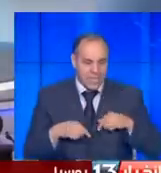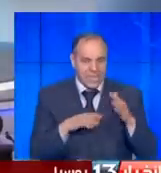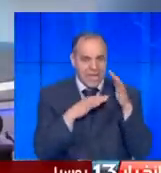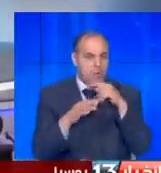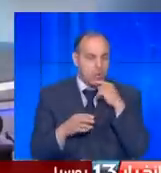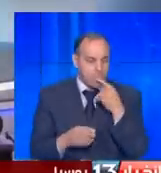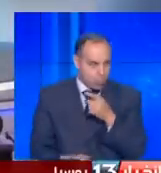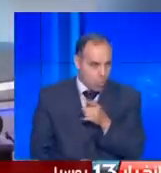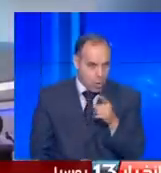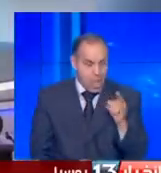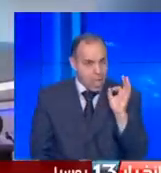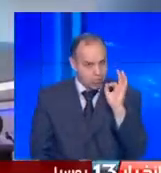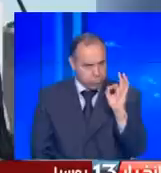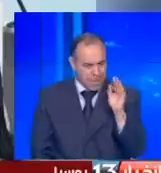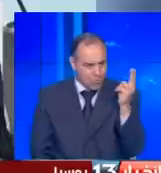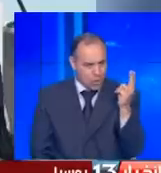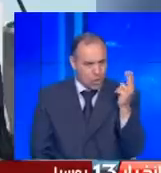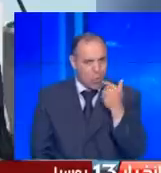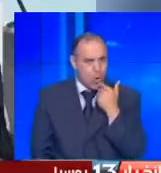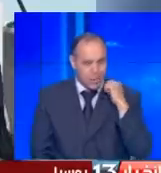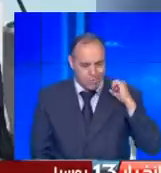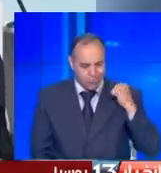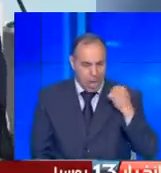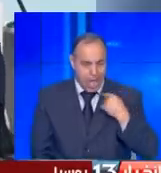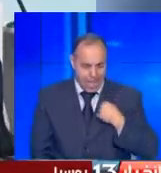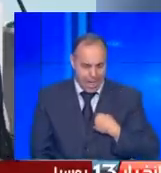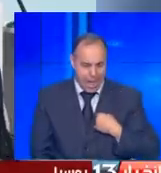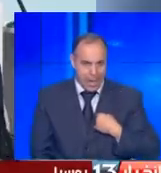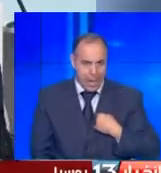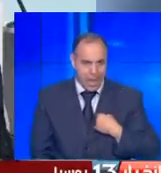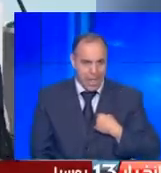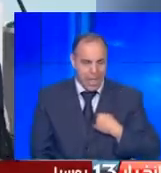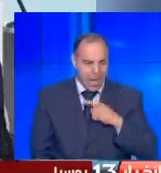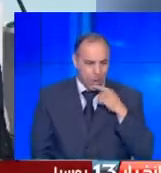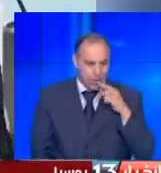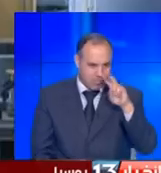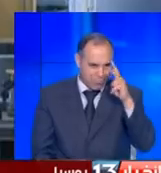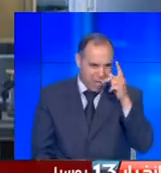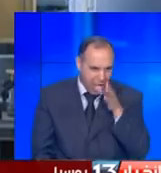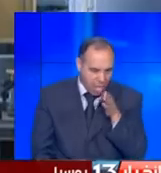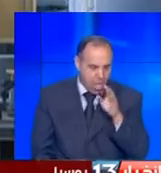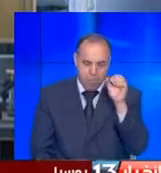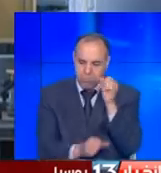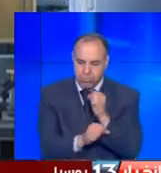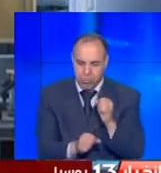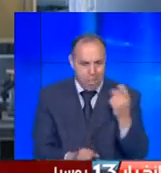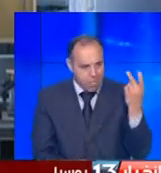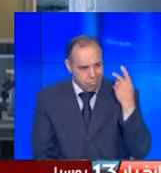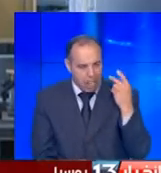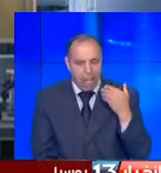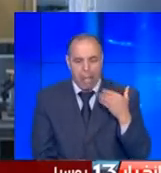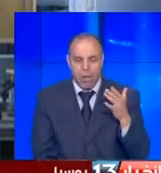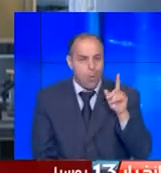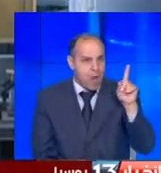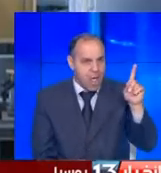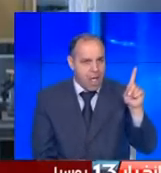الخارجية الروسية أنه لا يمكن لأي ضغوط أن تدفع موسكو لتغيير نهجها، وأن العقوبات ليست من